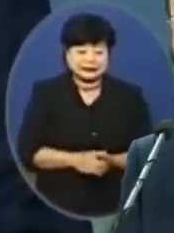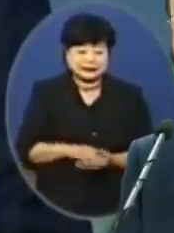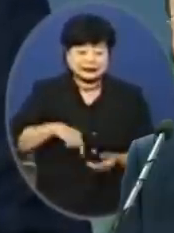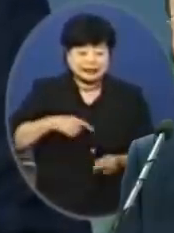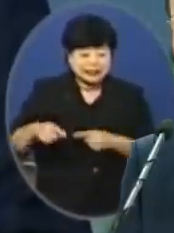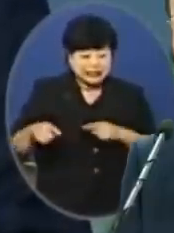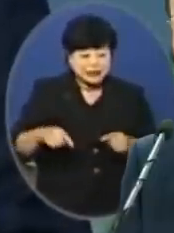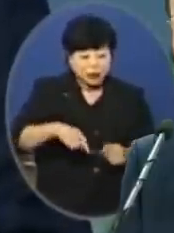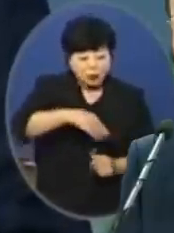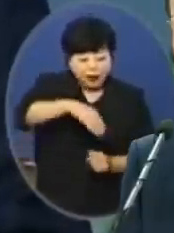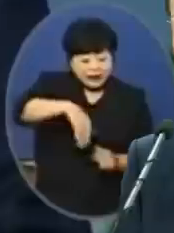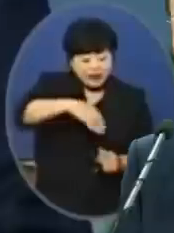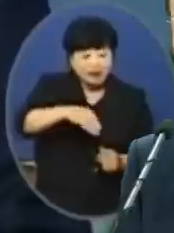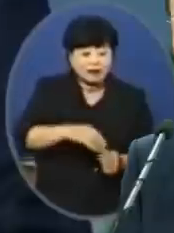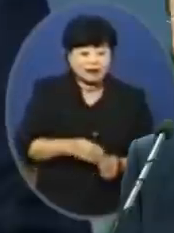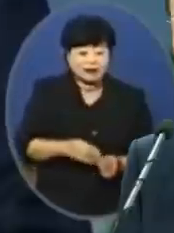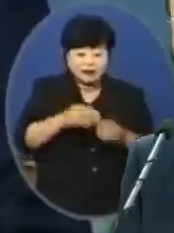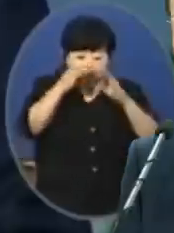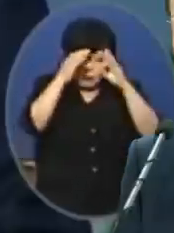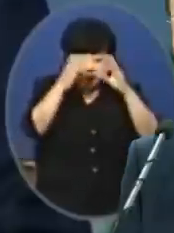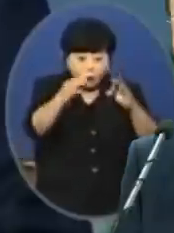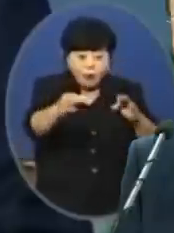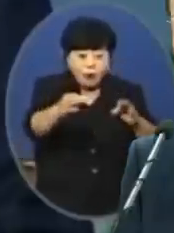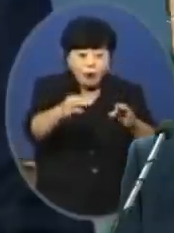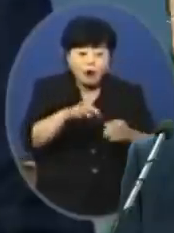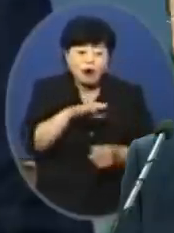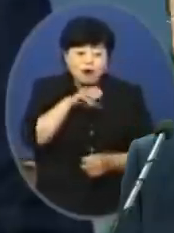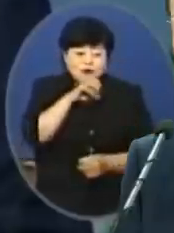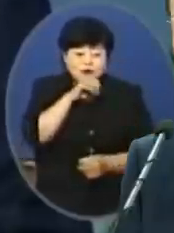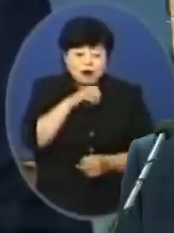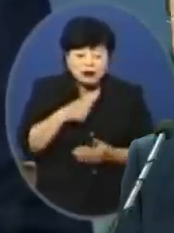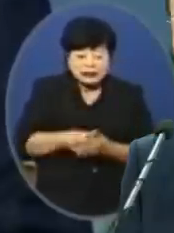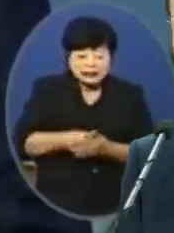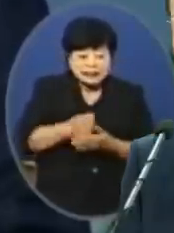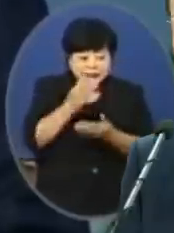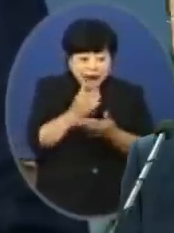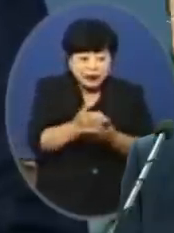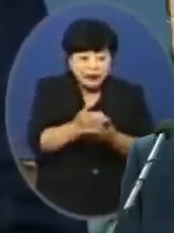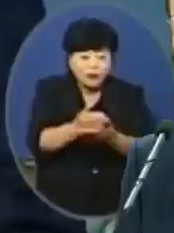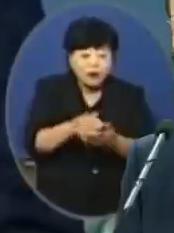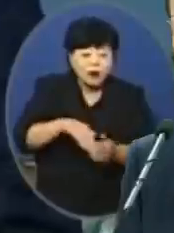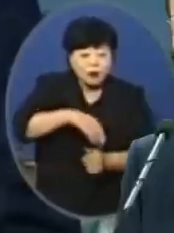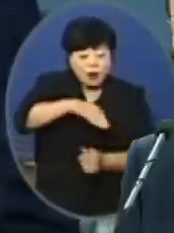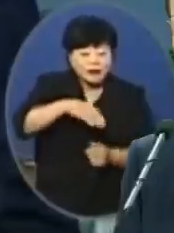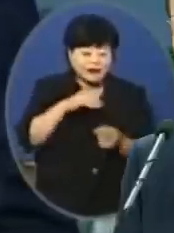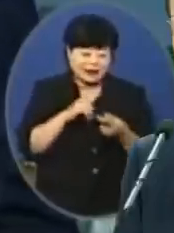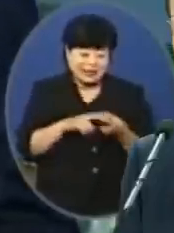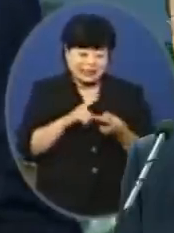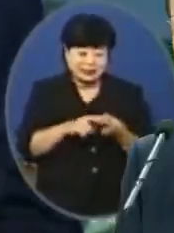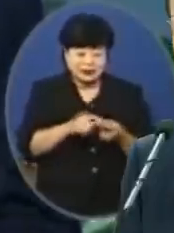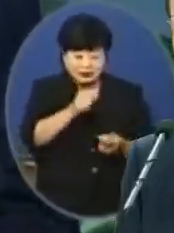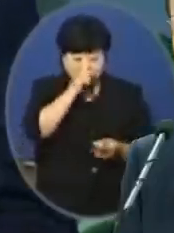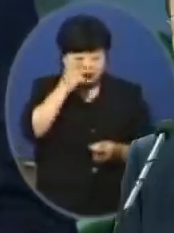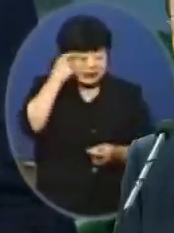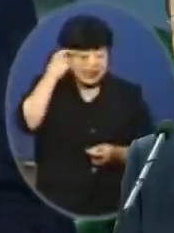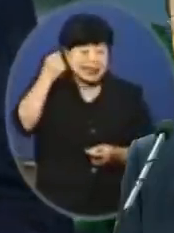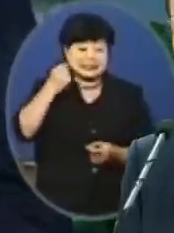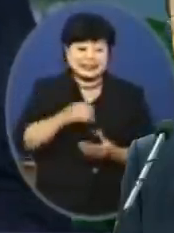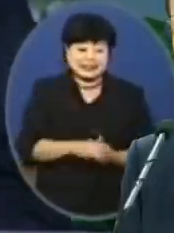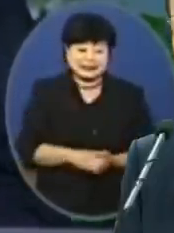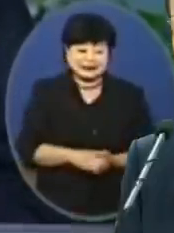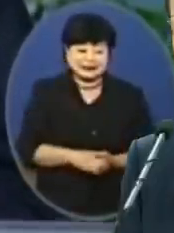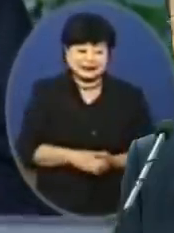다스리고 환경도 보고서 원망 불평 탄식하지 말고 그 환경에 대한 좋은 생각을 해야